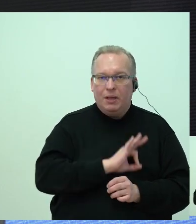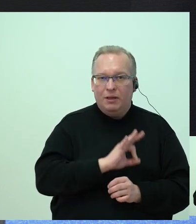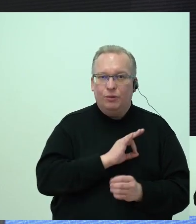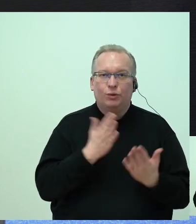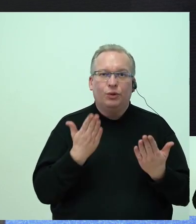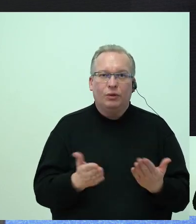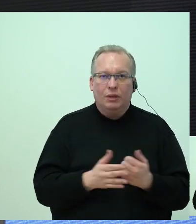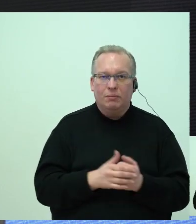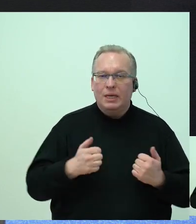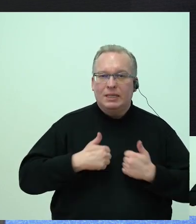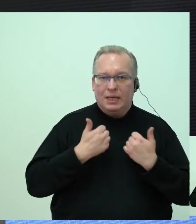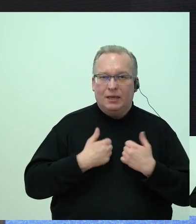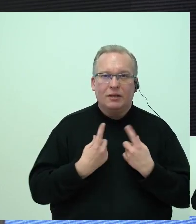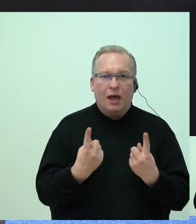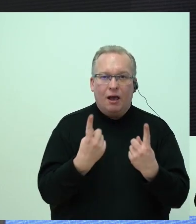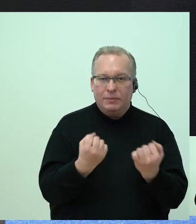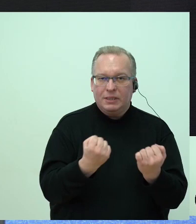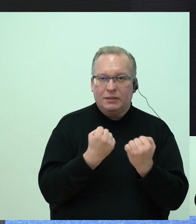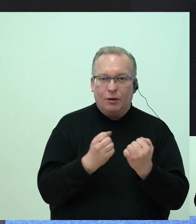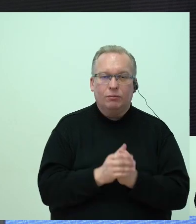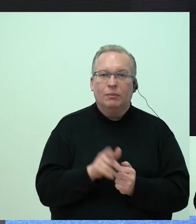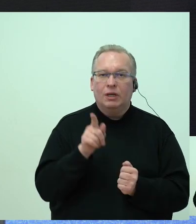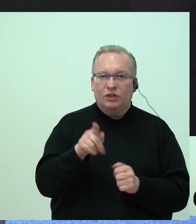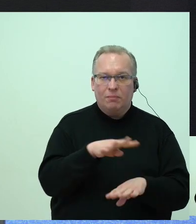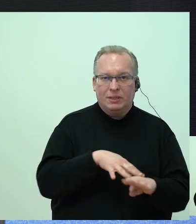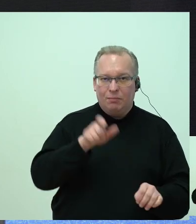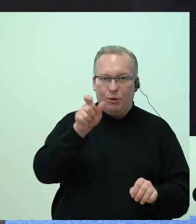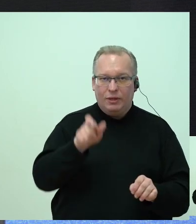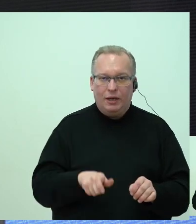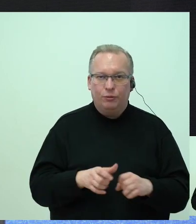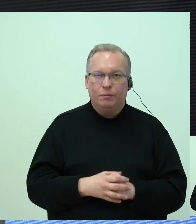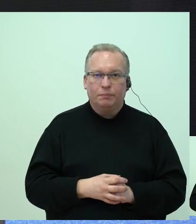panaudoti siekiant apsisaugoti šiam Seimo nariui.